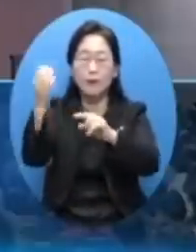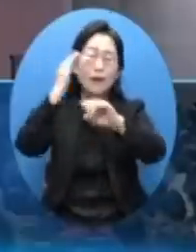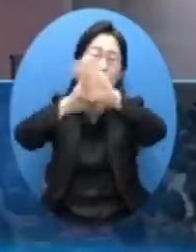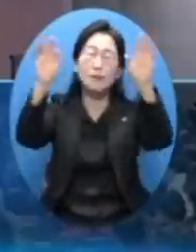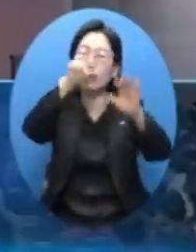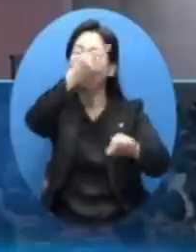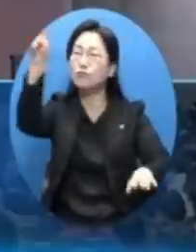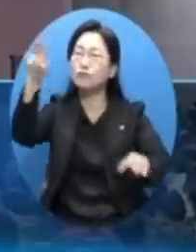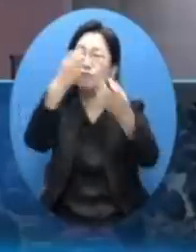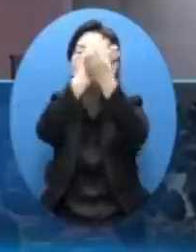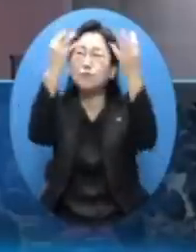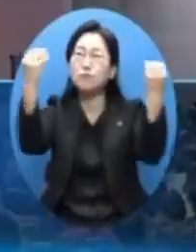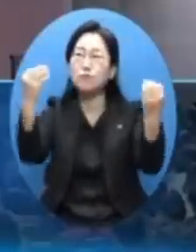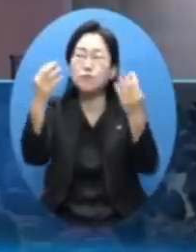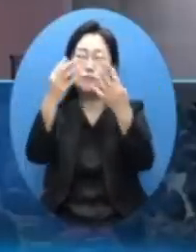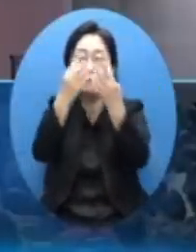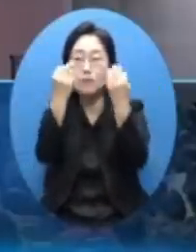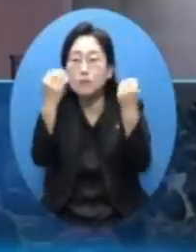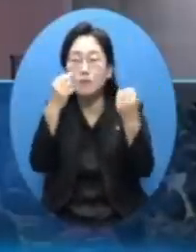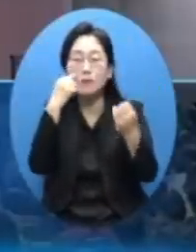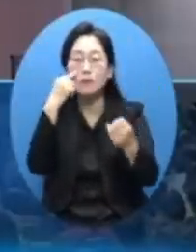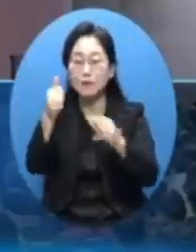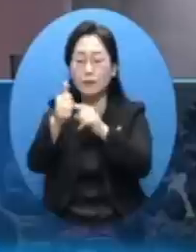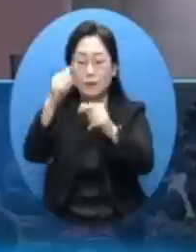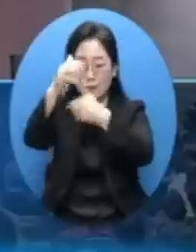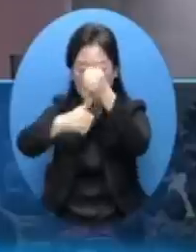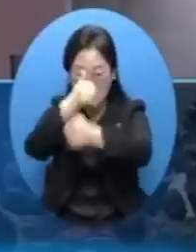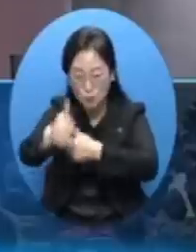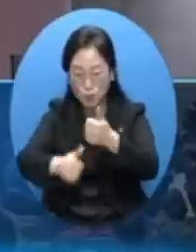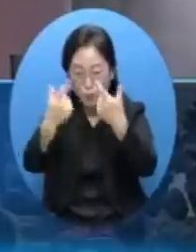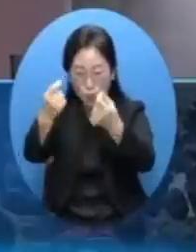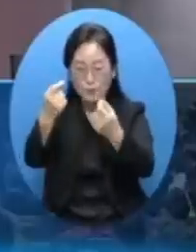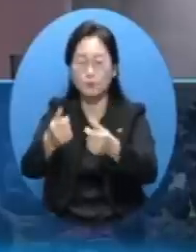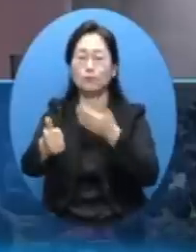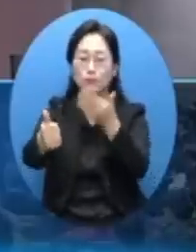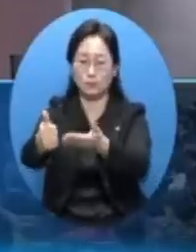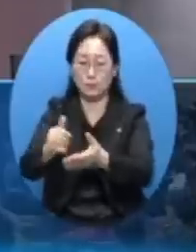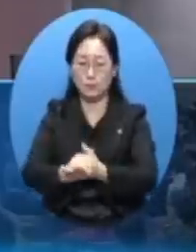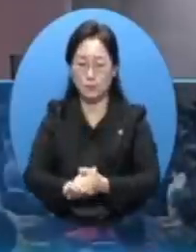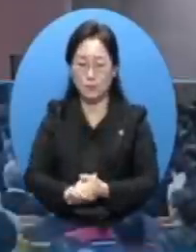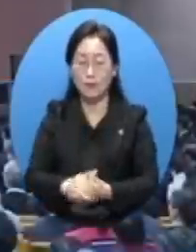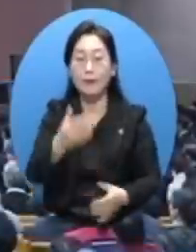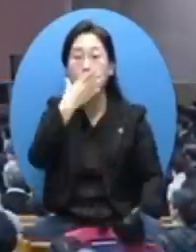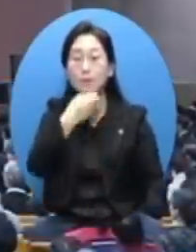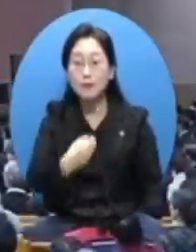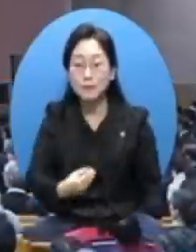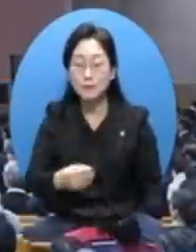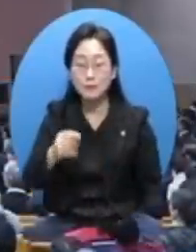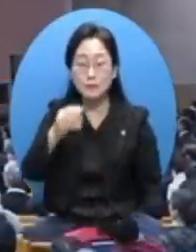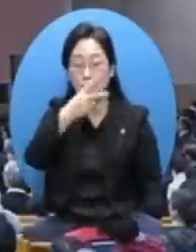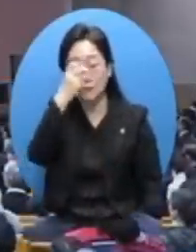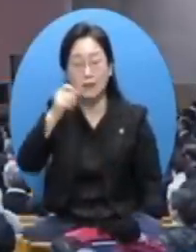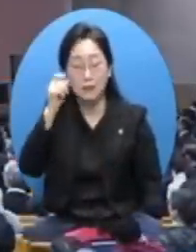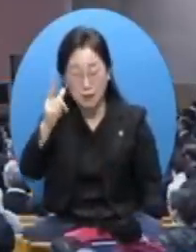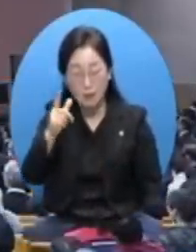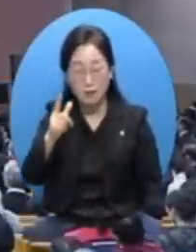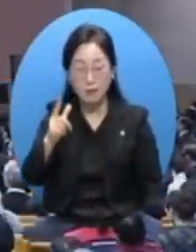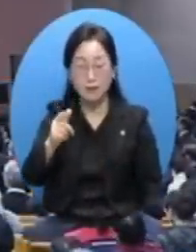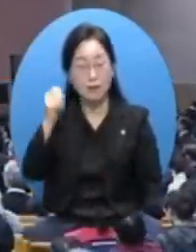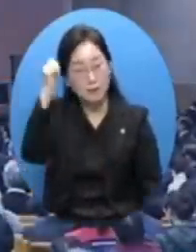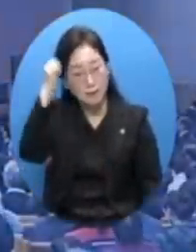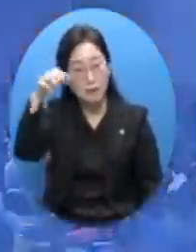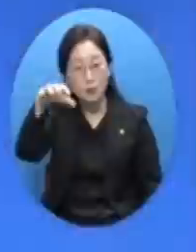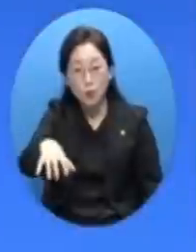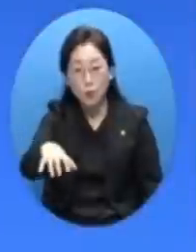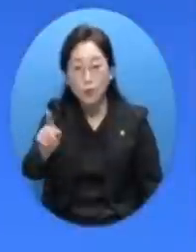뭇별을 셀 수 있나 보라. 또 그에게 이르시되 내 자손이 이와 같으리라. 아브라함이 자고 깨고 주로 살고 있던